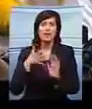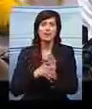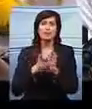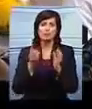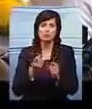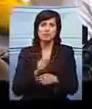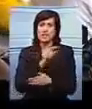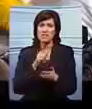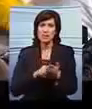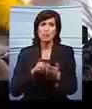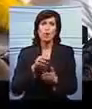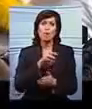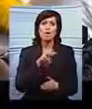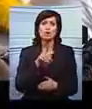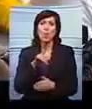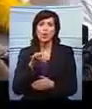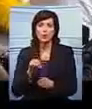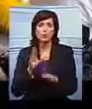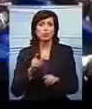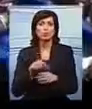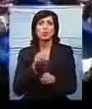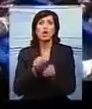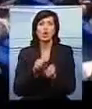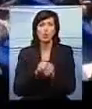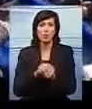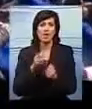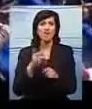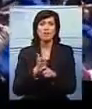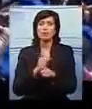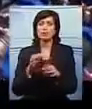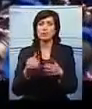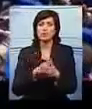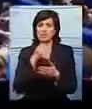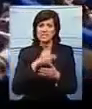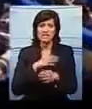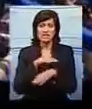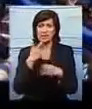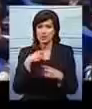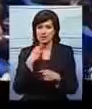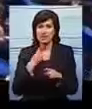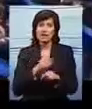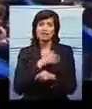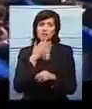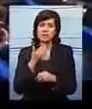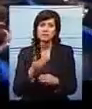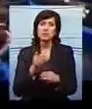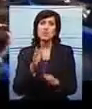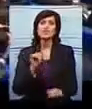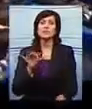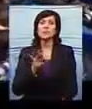еще раз вам задать вопрос про Межигорье будет уже глупо, и как бы вы нам больше ничего нового не скажете, не хотите говорить. Я хотел спросить вас про